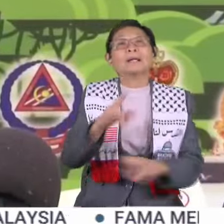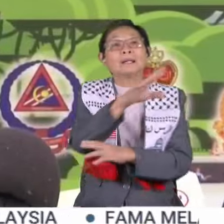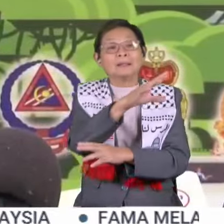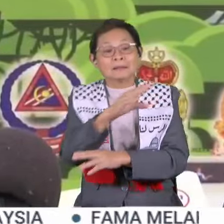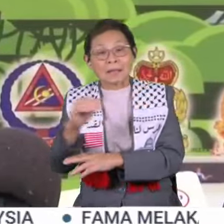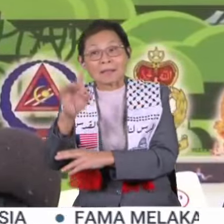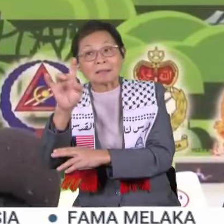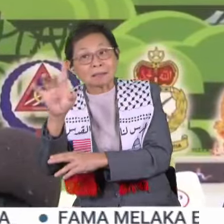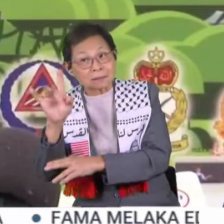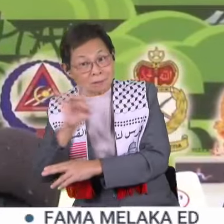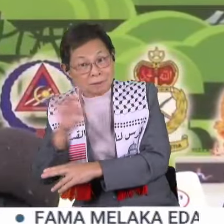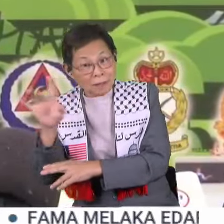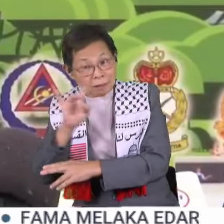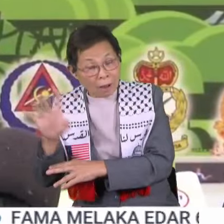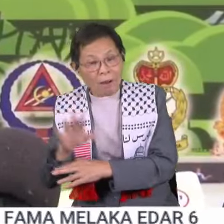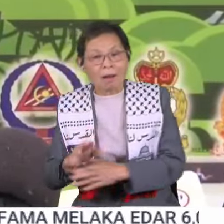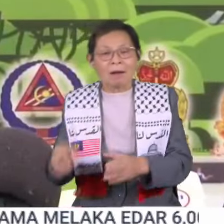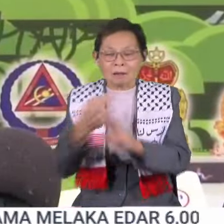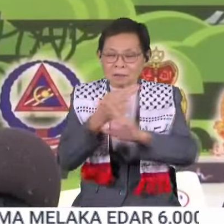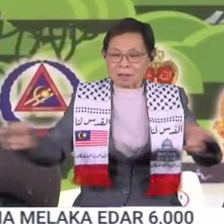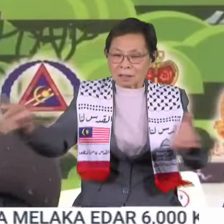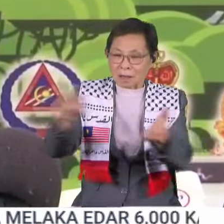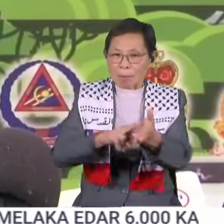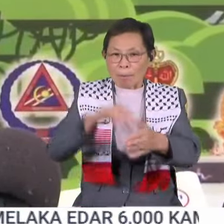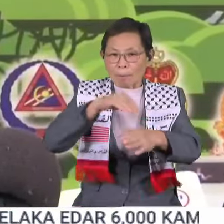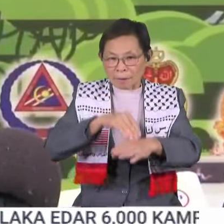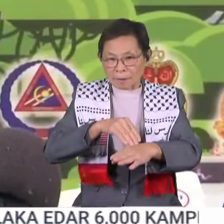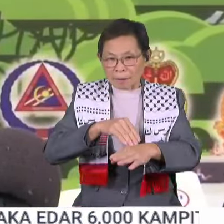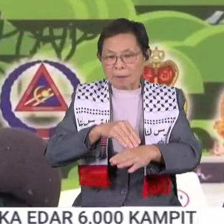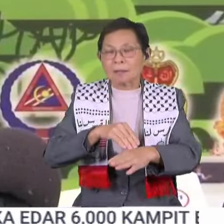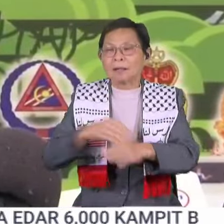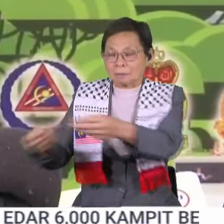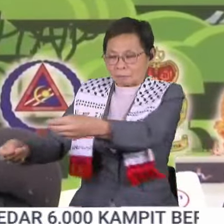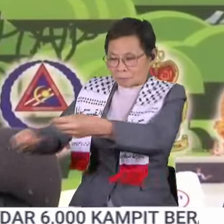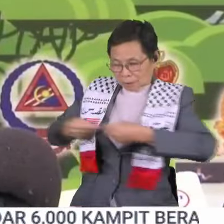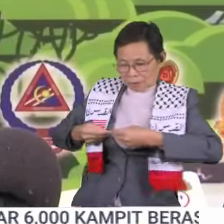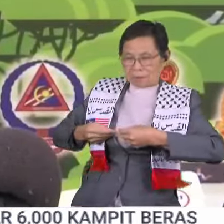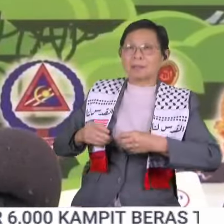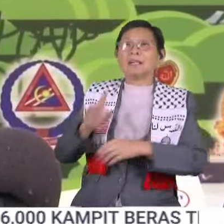insya-Allah mereka akan sediakan laporan libat urus itu tersebut kepada saya insya-Allah.